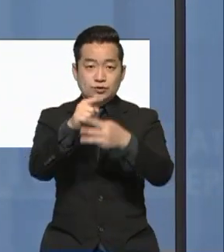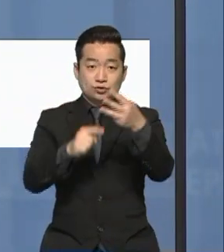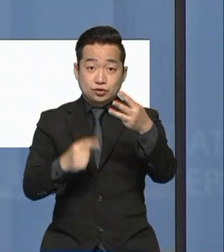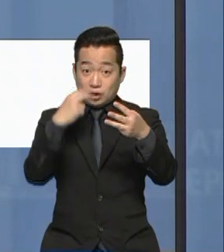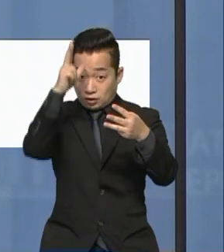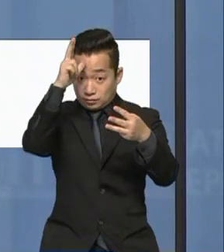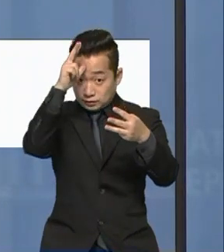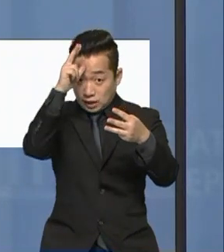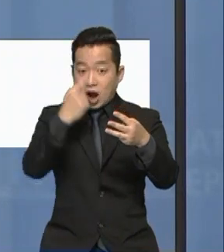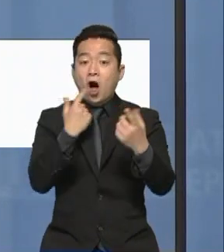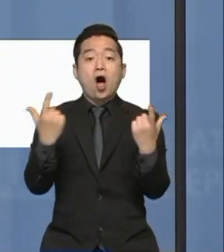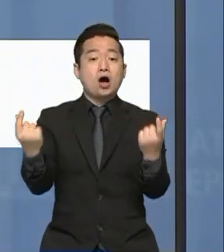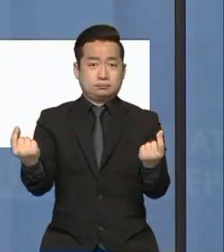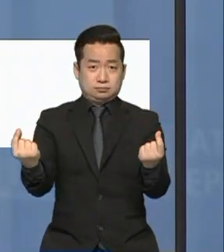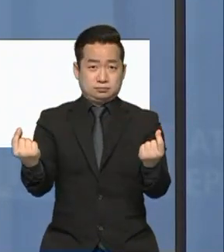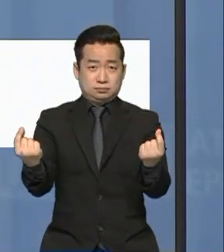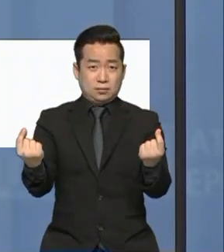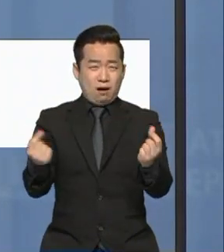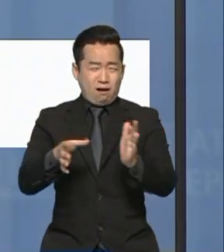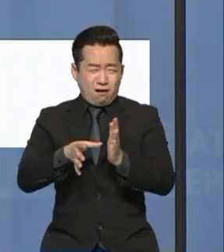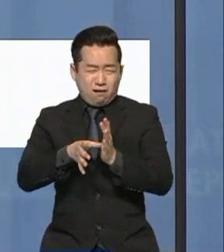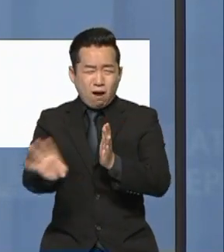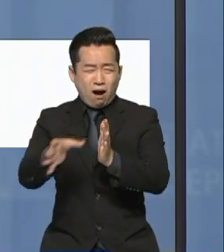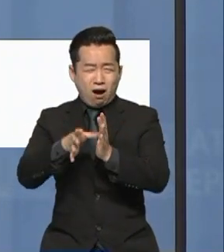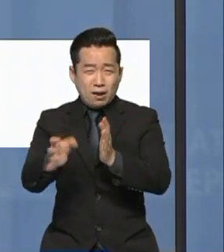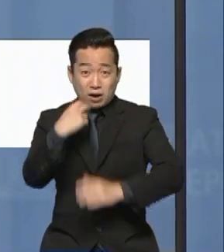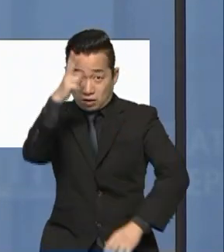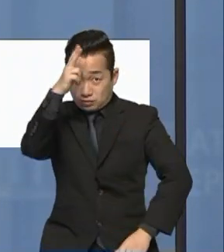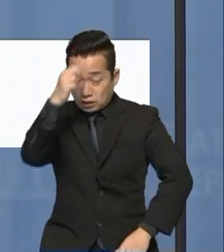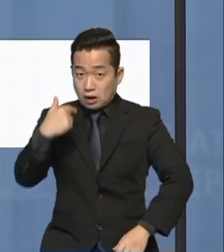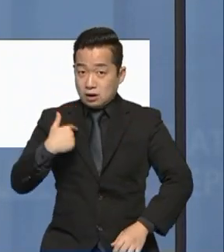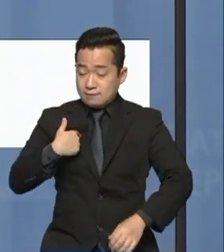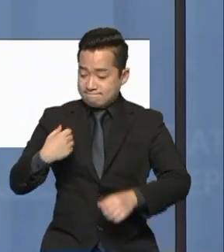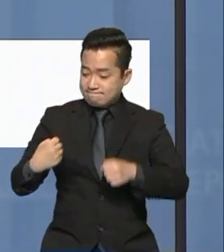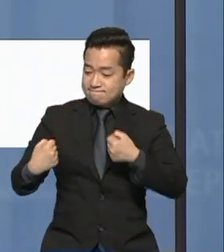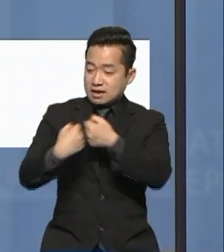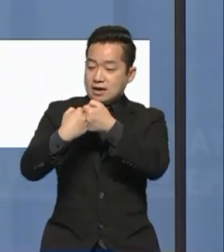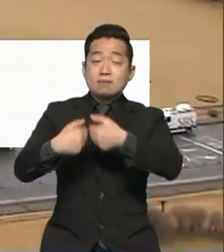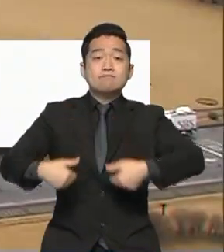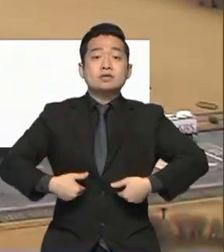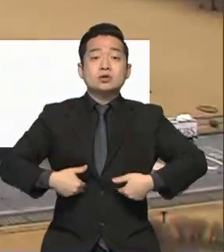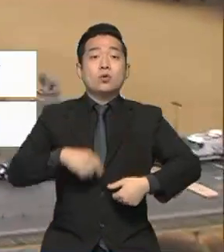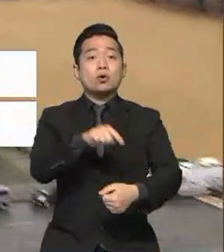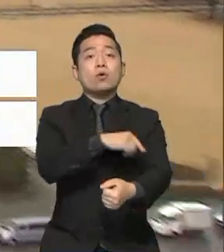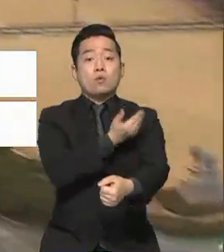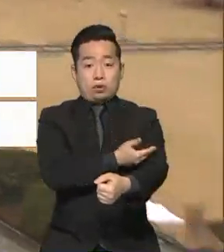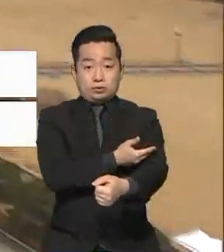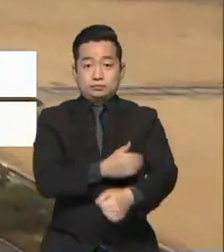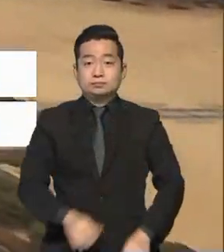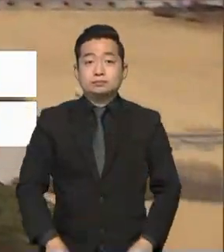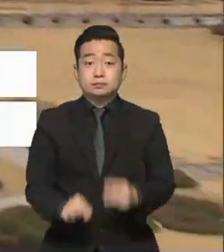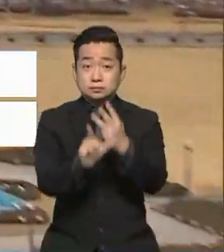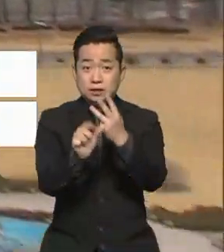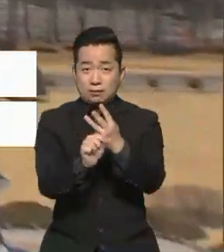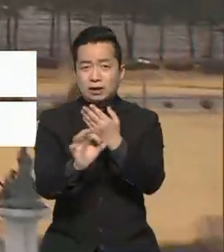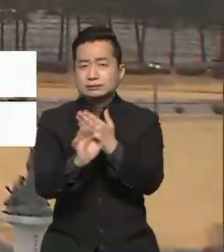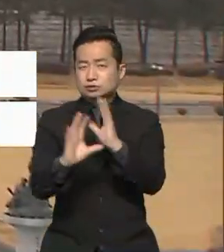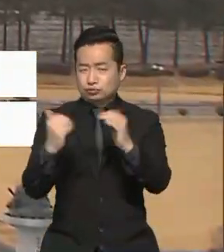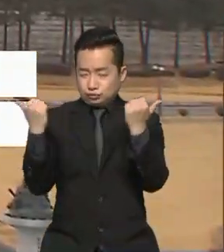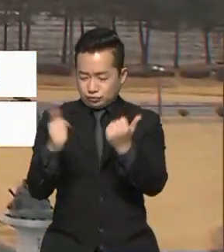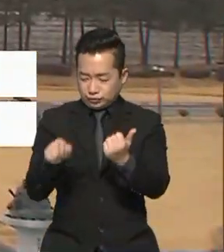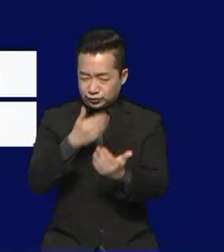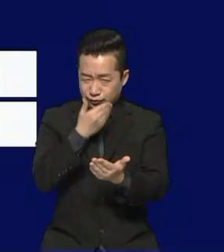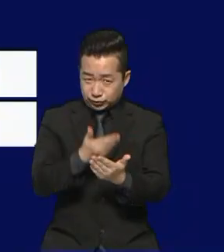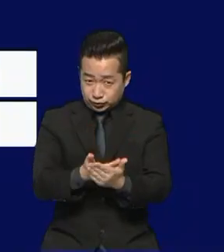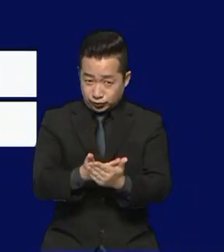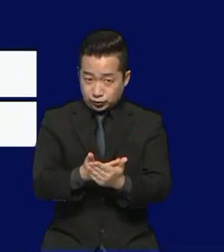윤석열 검찰 같은 극악무도한 검찰에 맞서라고 있는 겁니다 3월 임시국회도 변수로 떠올랐습니다